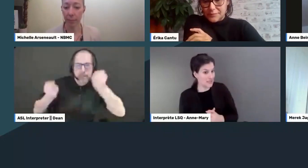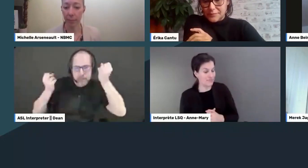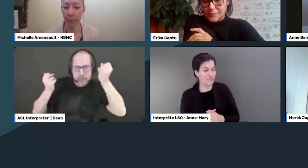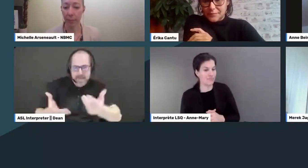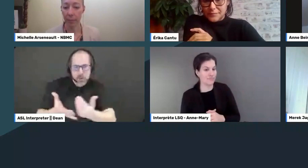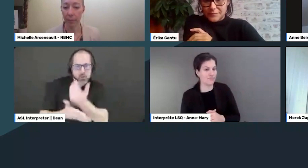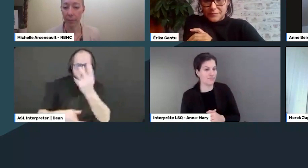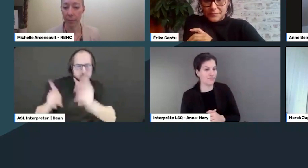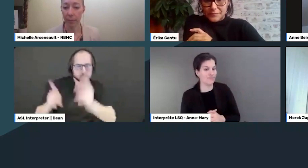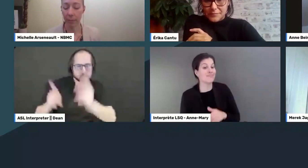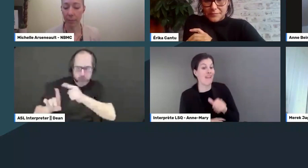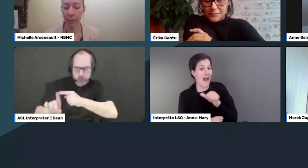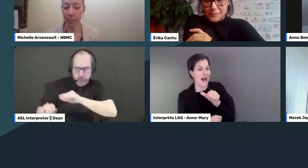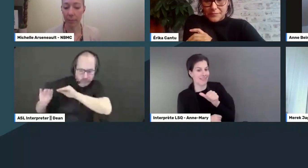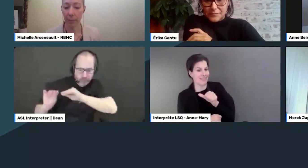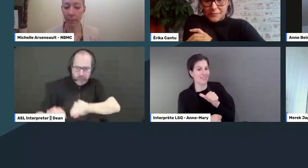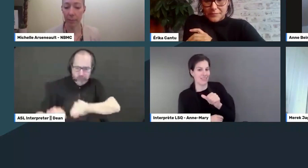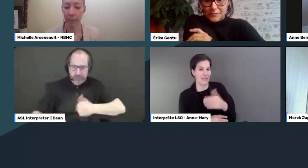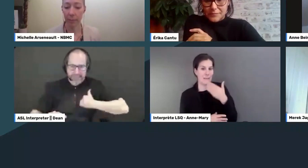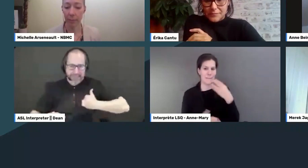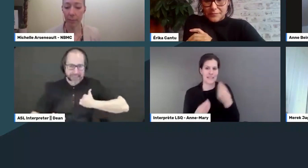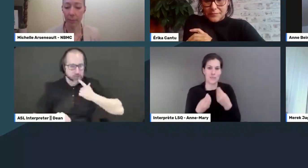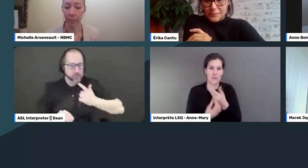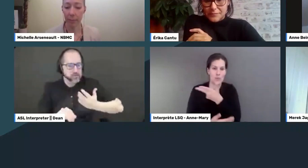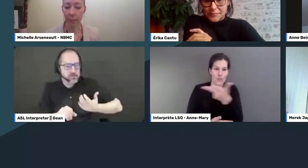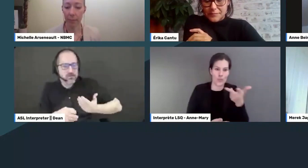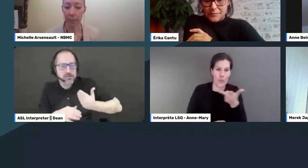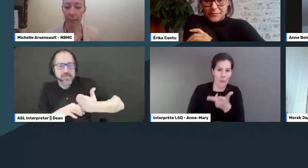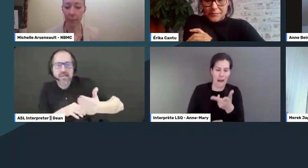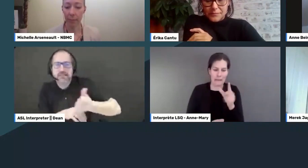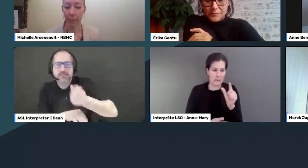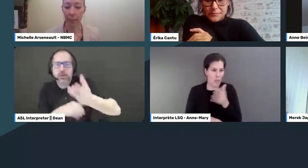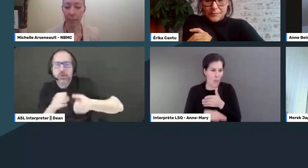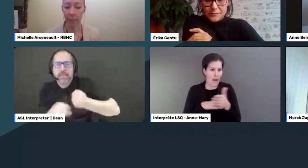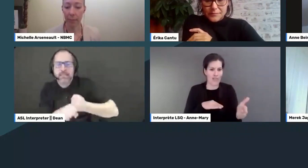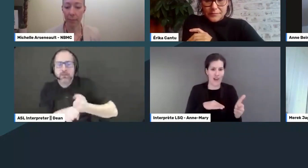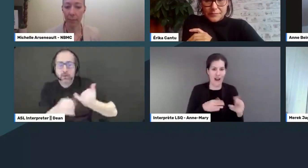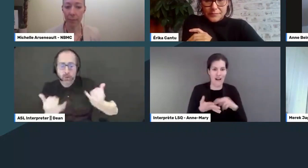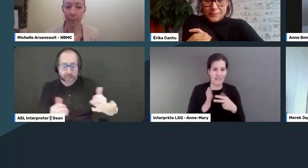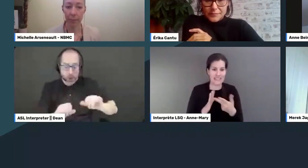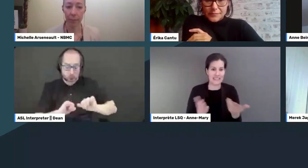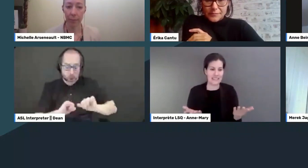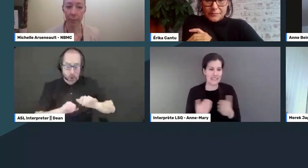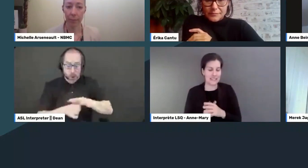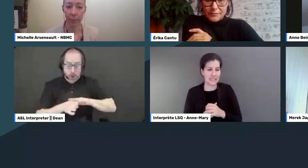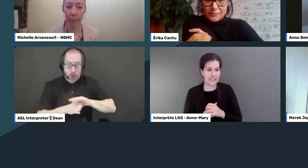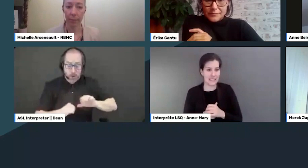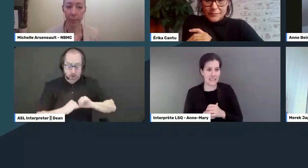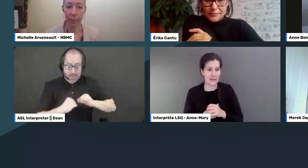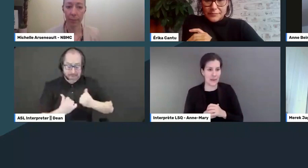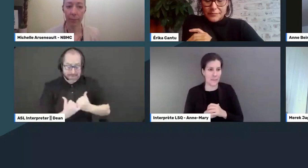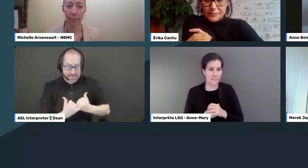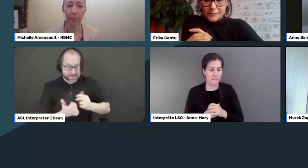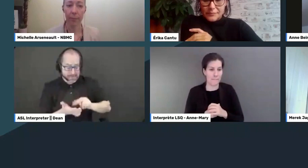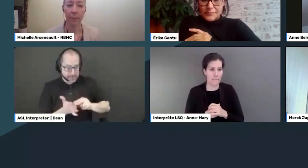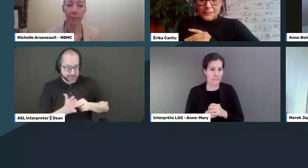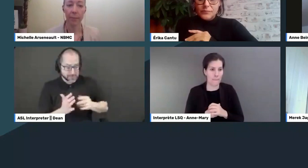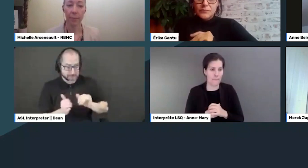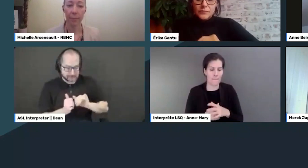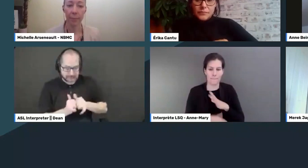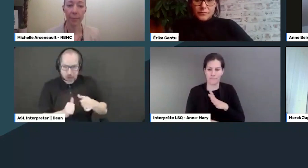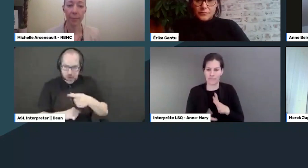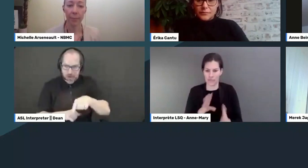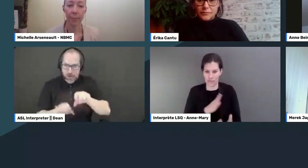viennent, comment les agences ou les organismes locaux agissent-elles? Est-ce qu'elles le